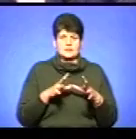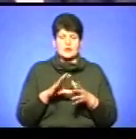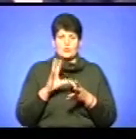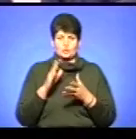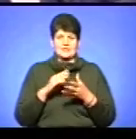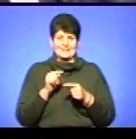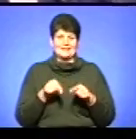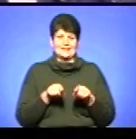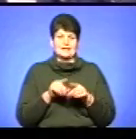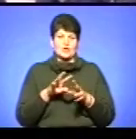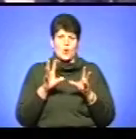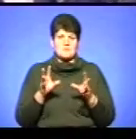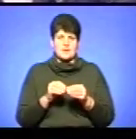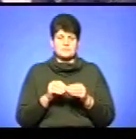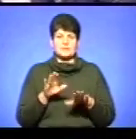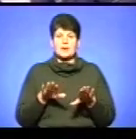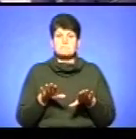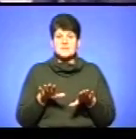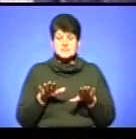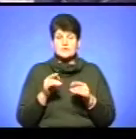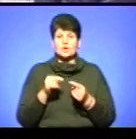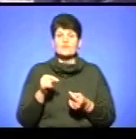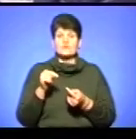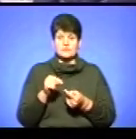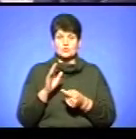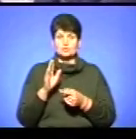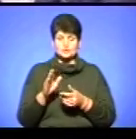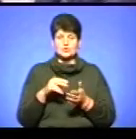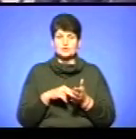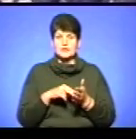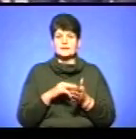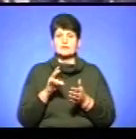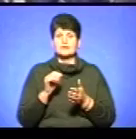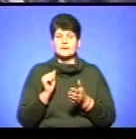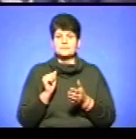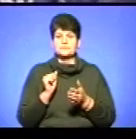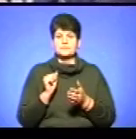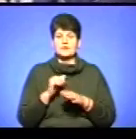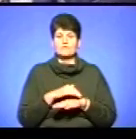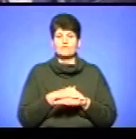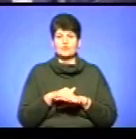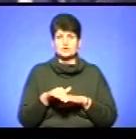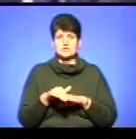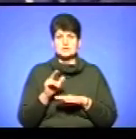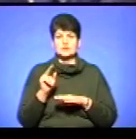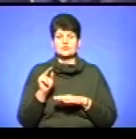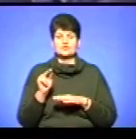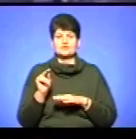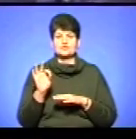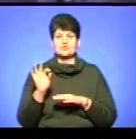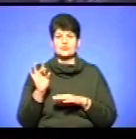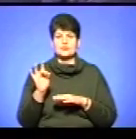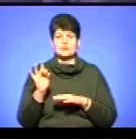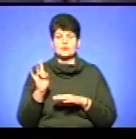вага. Щодо місця, то воно визначене, воно буде стояти на вулиці Чорновола, тому що